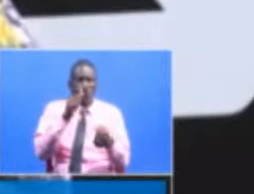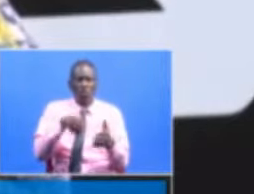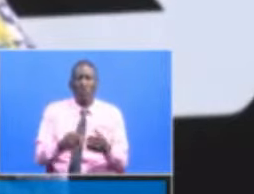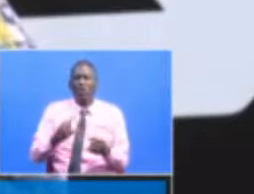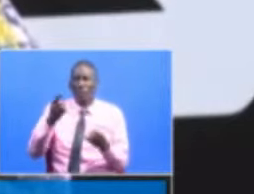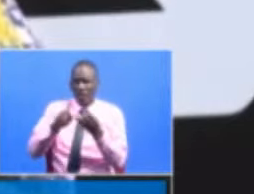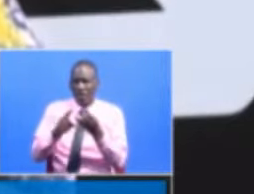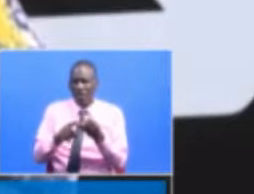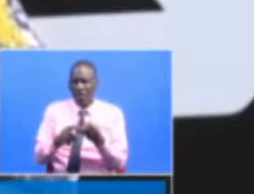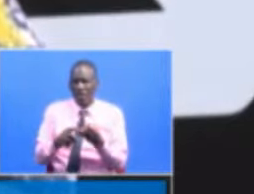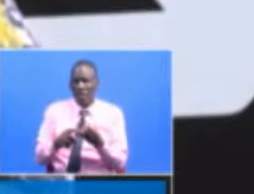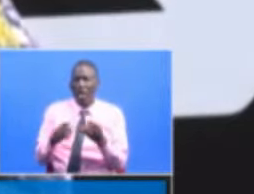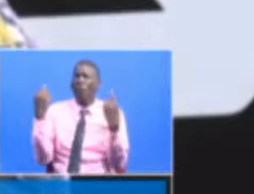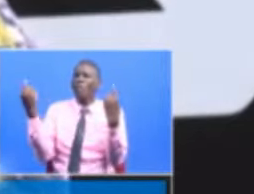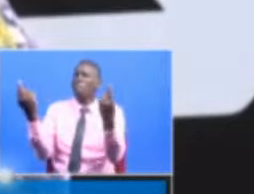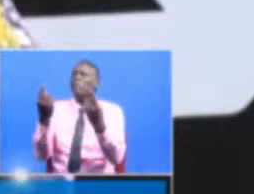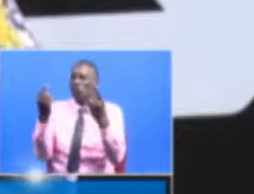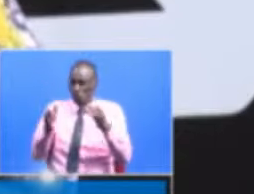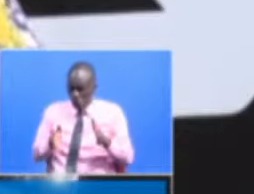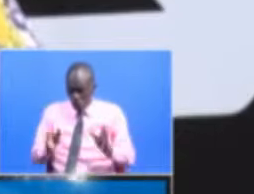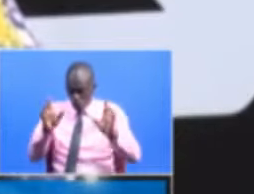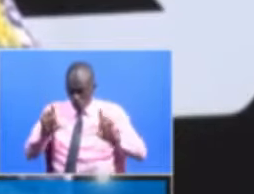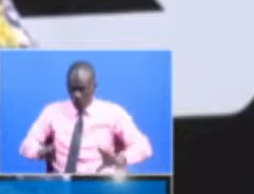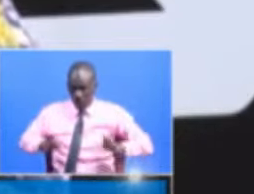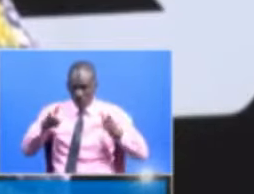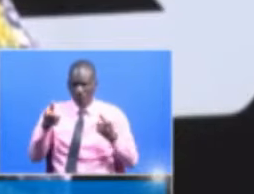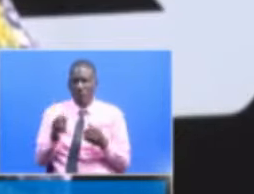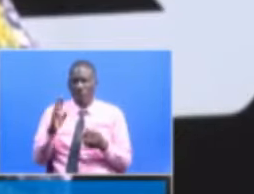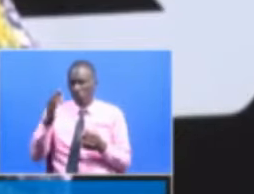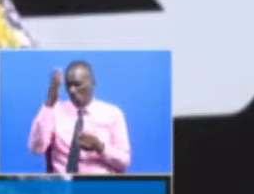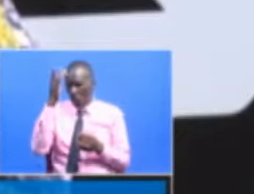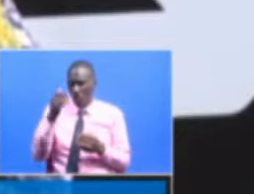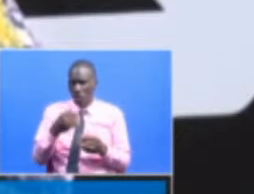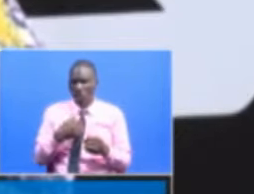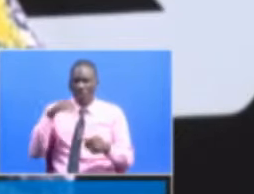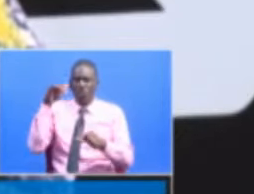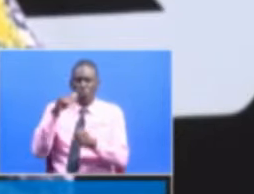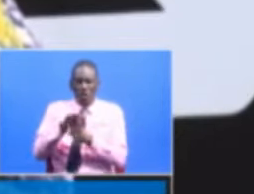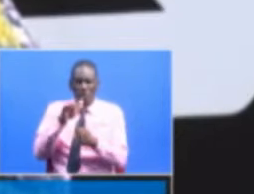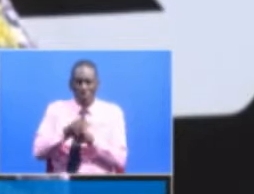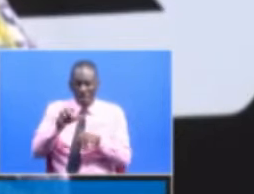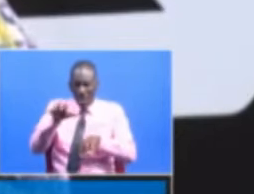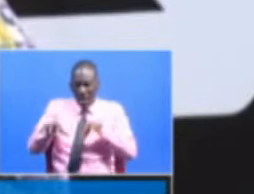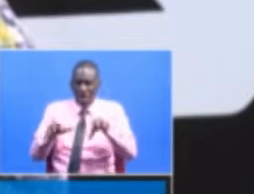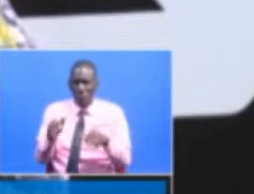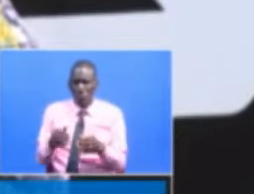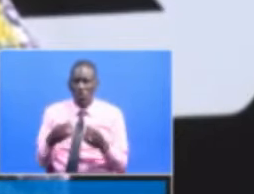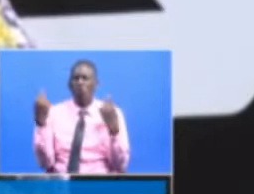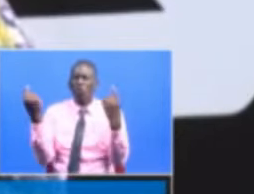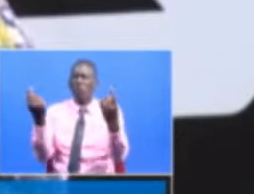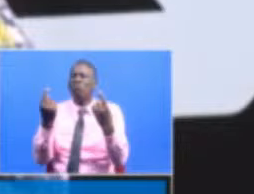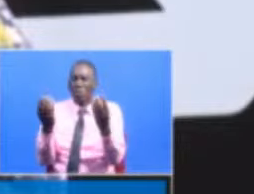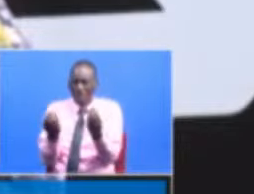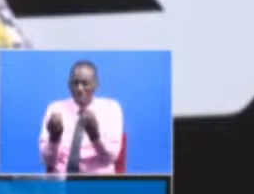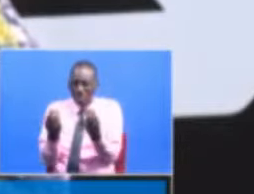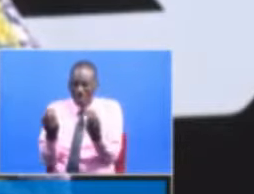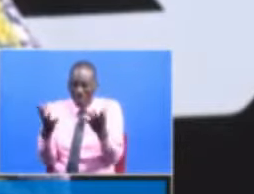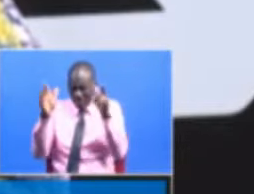Maybe our pastoralism way of life, because we have a lot of animals. Tunakuwa wafugaji, wakuwa na ngombe nyingi